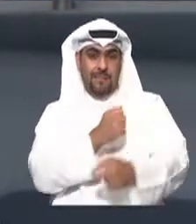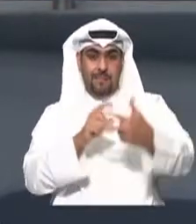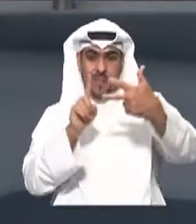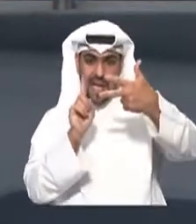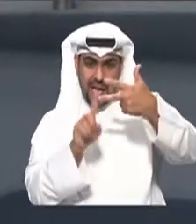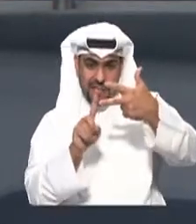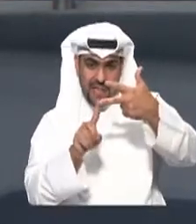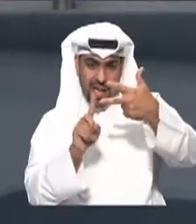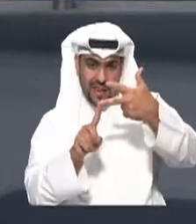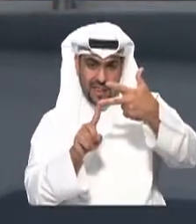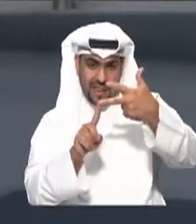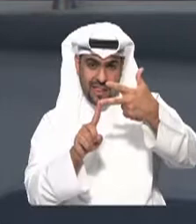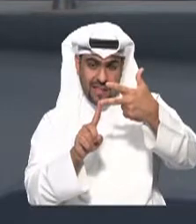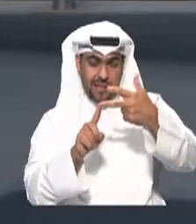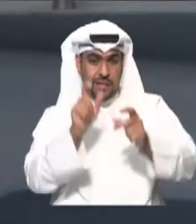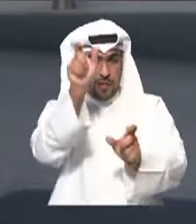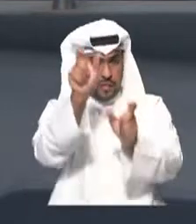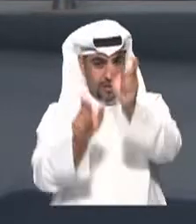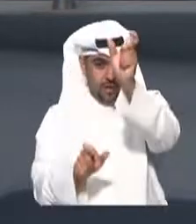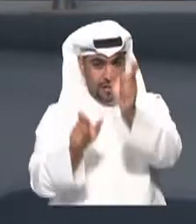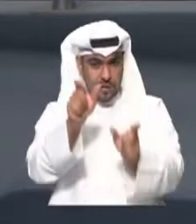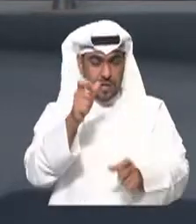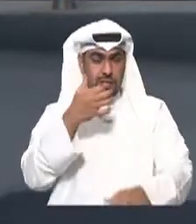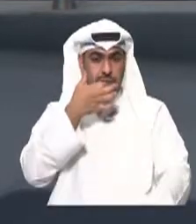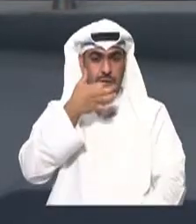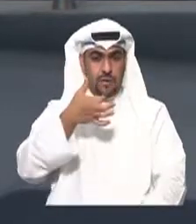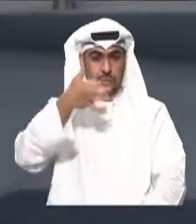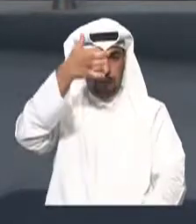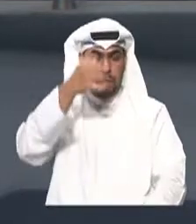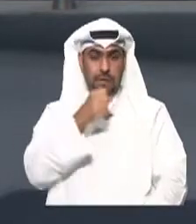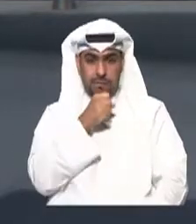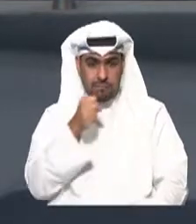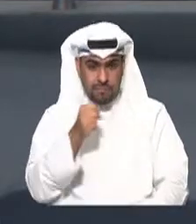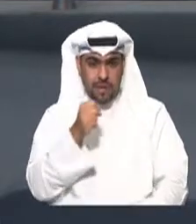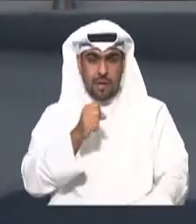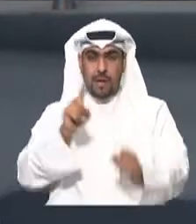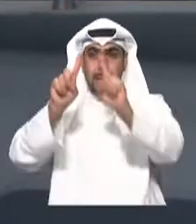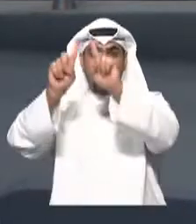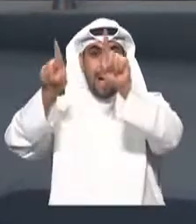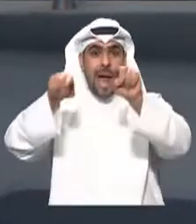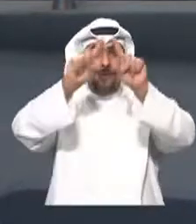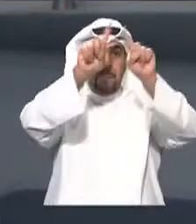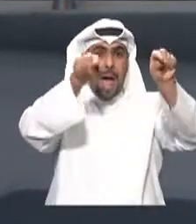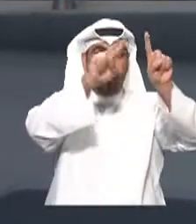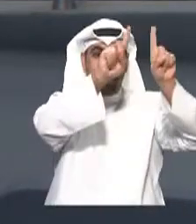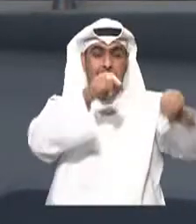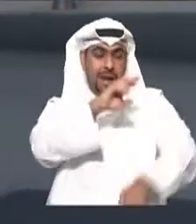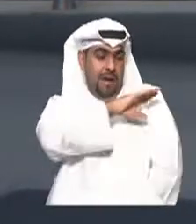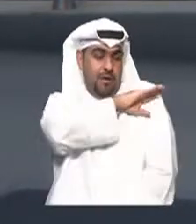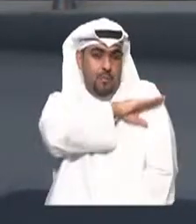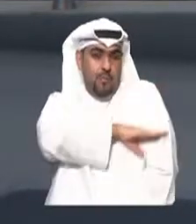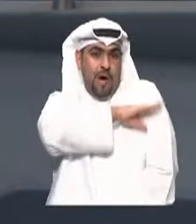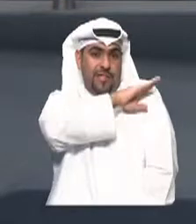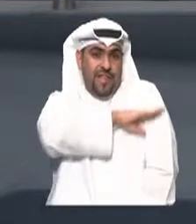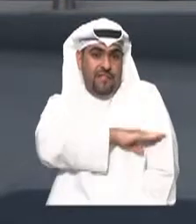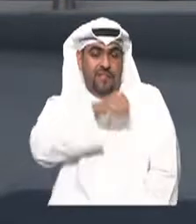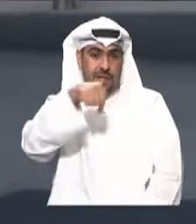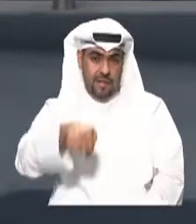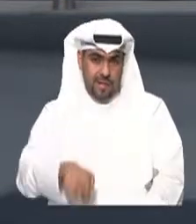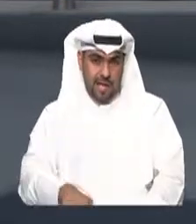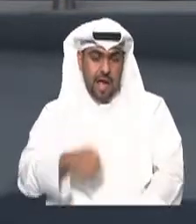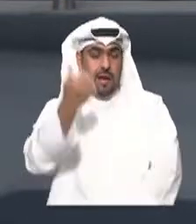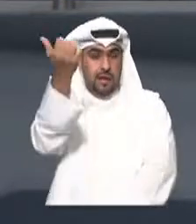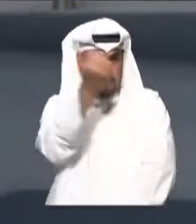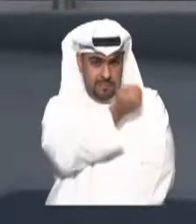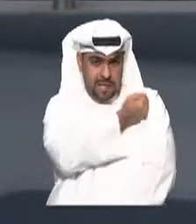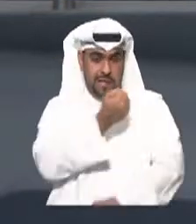لعدد من الفئات المستهدفة، لا سيما ذات التعامل المباشر مع الجمهور. نعم، يأتي هذا فيما تكثف